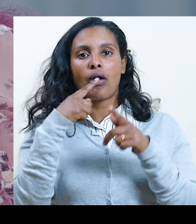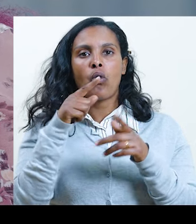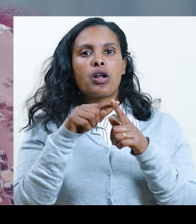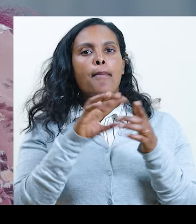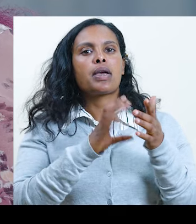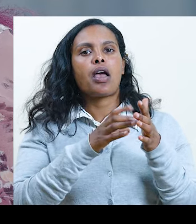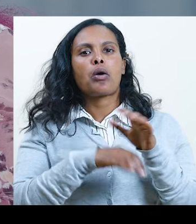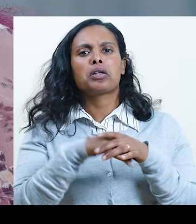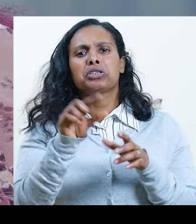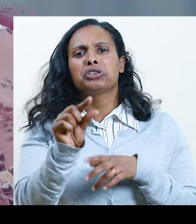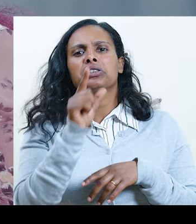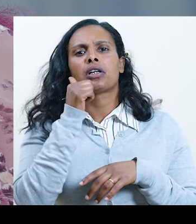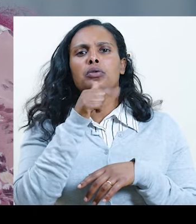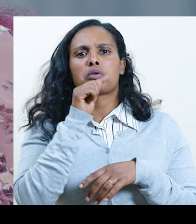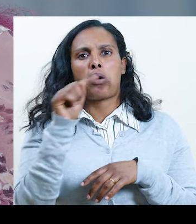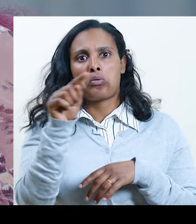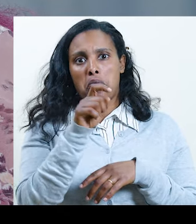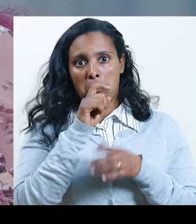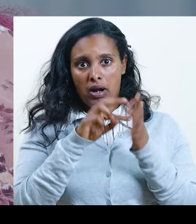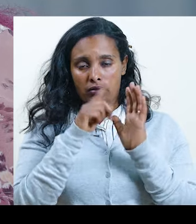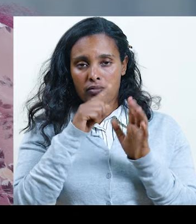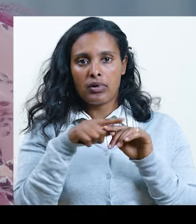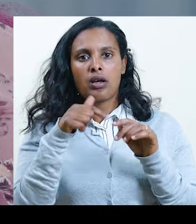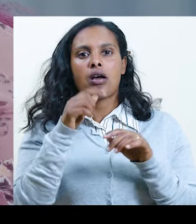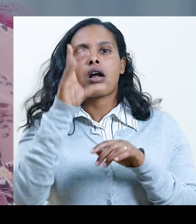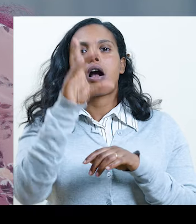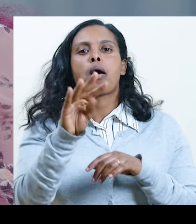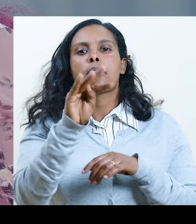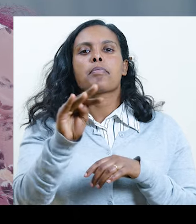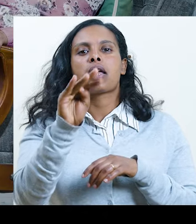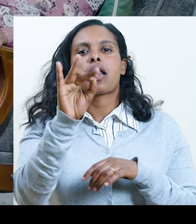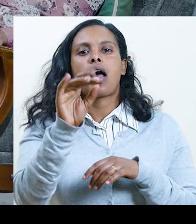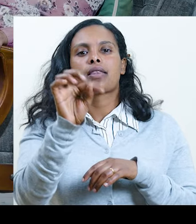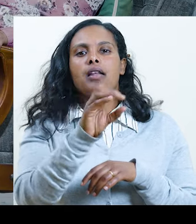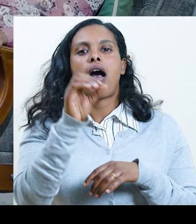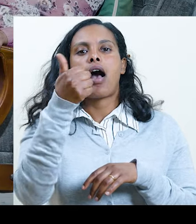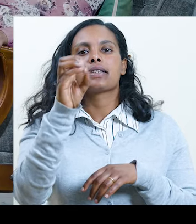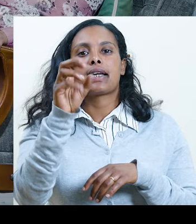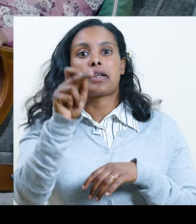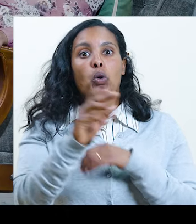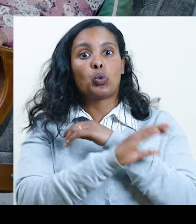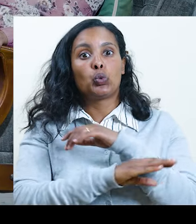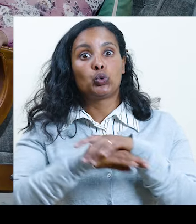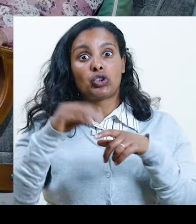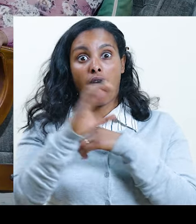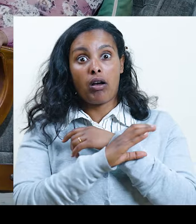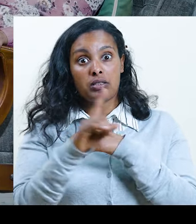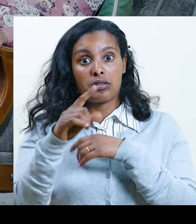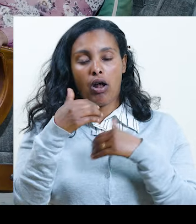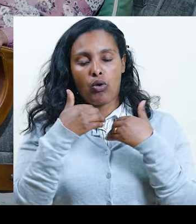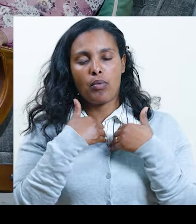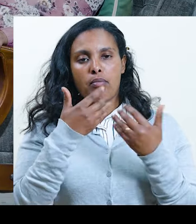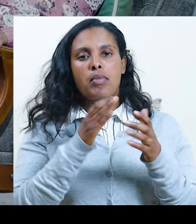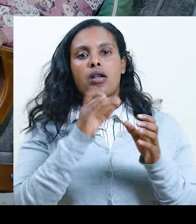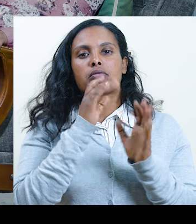ብታይ ወደ ሚዲያ የወጣ ነው ውስን ሴቶች እንደመሆናችን ካሚላትና አጸደ ውጪ ስላሉ